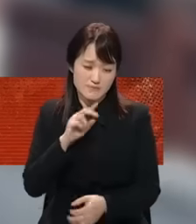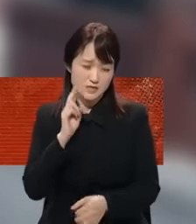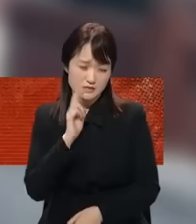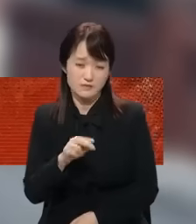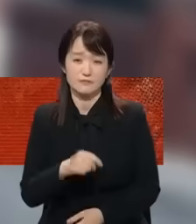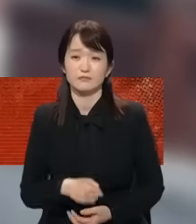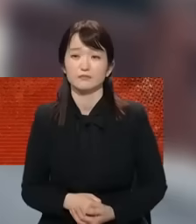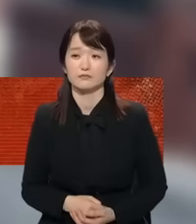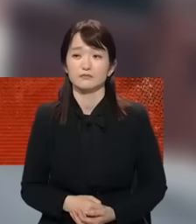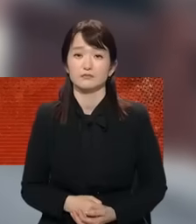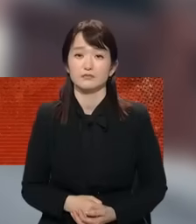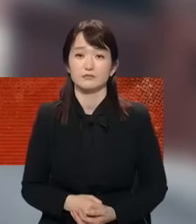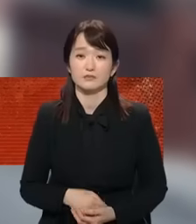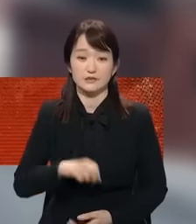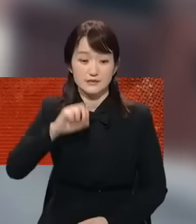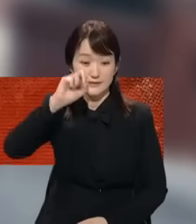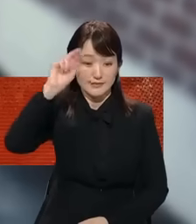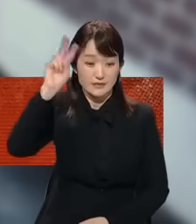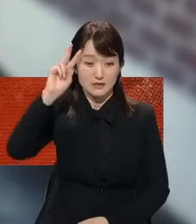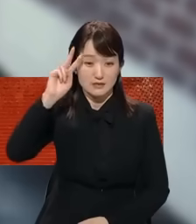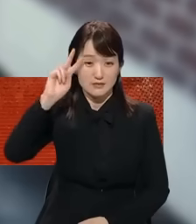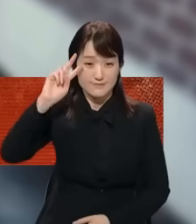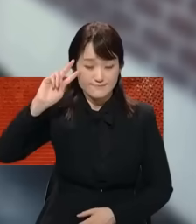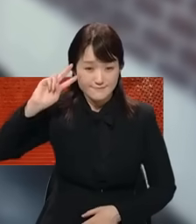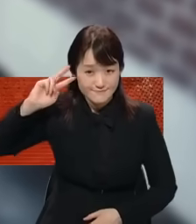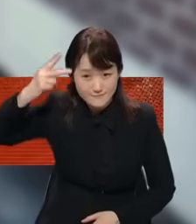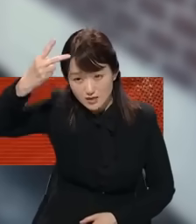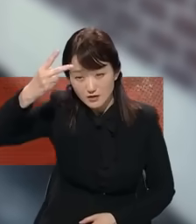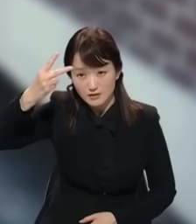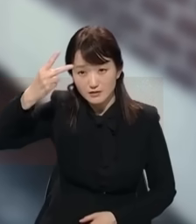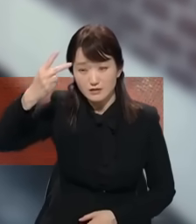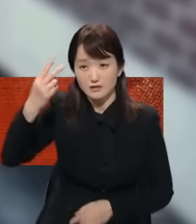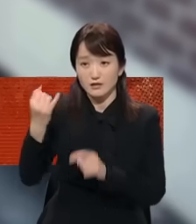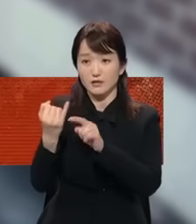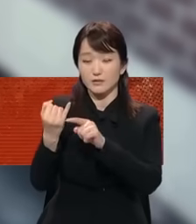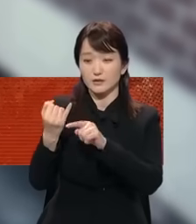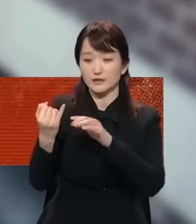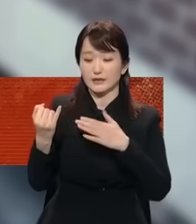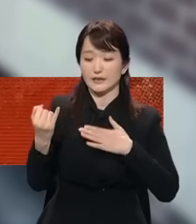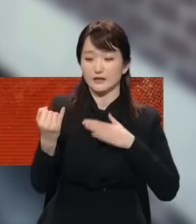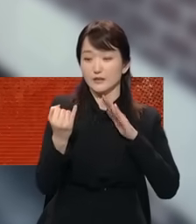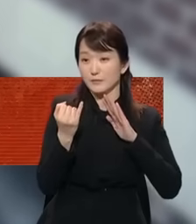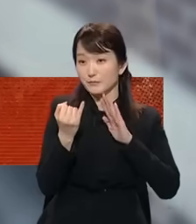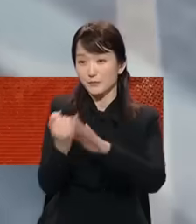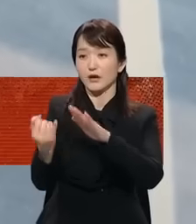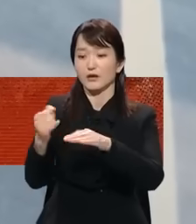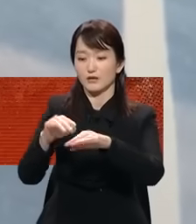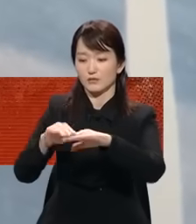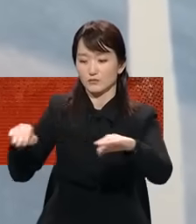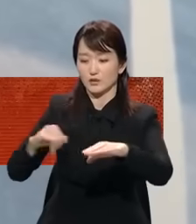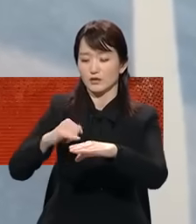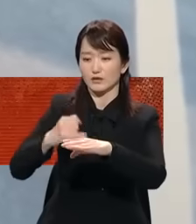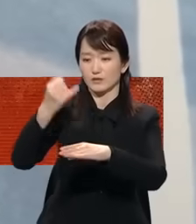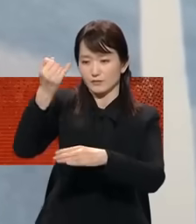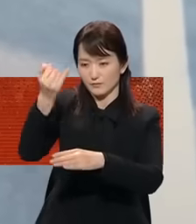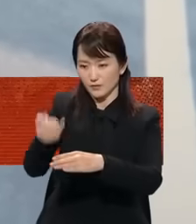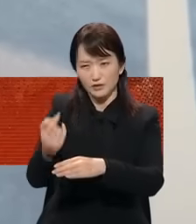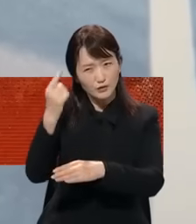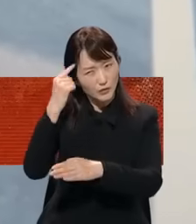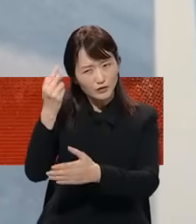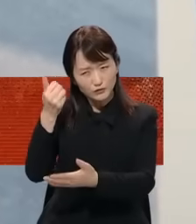겁니다이 그래서 순간적으로 화가 나서 손으로 가슴 부위를 떠밀었던 넘어지면서 방문 턱에 머리를 부딪혀서 그대로